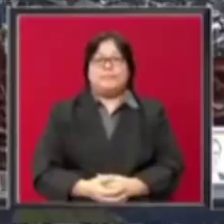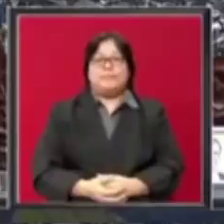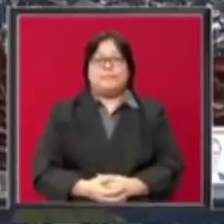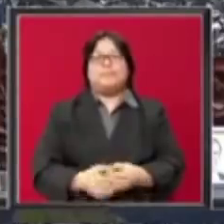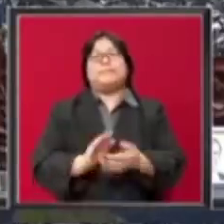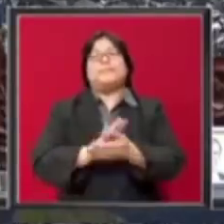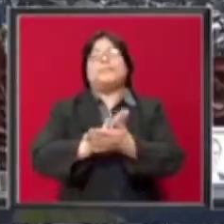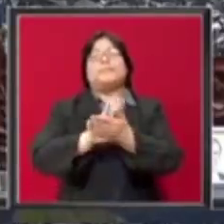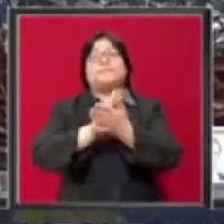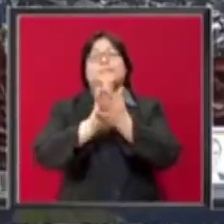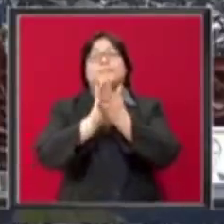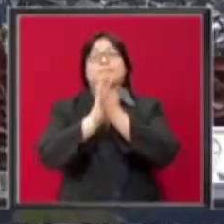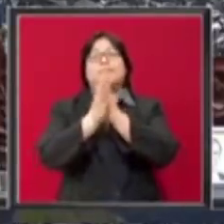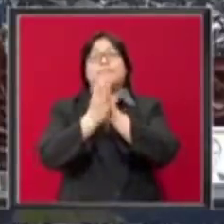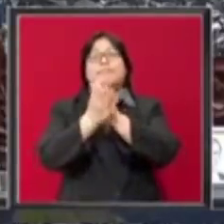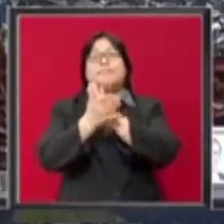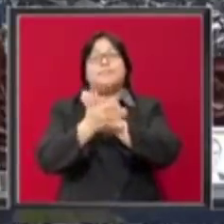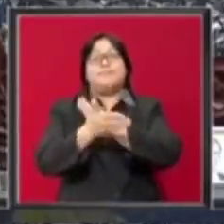Jadi